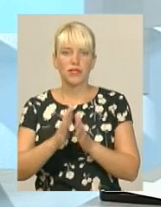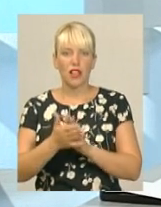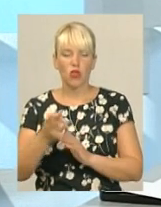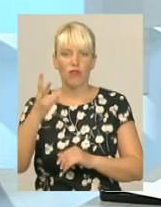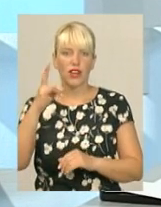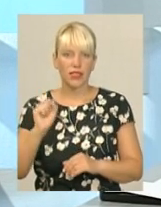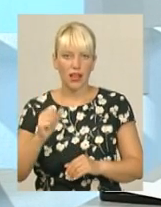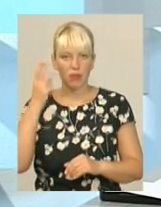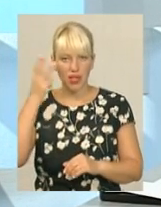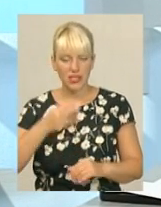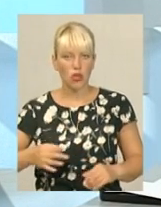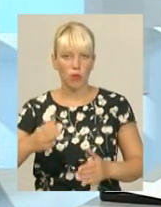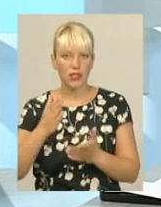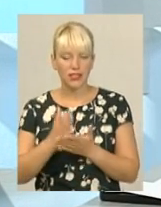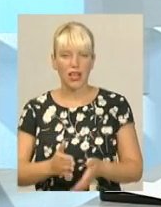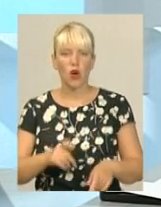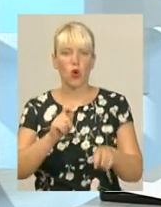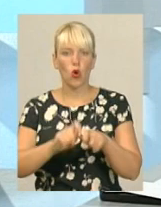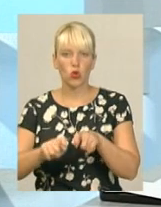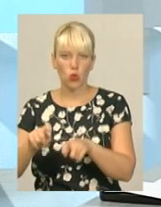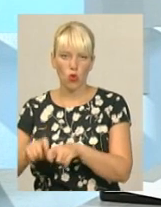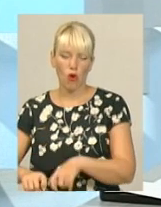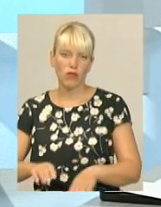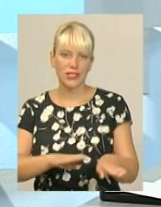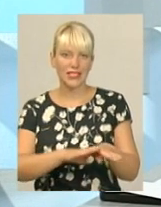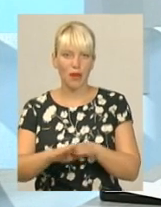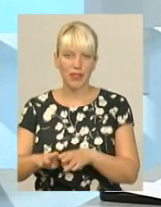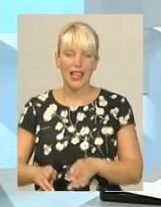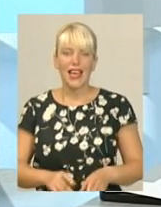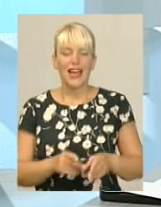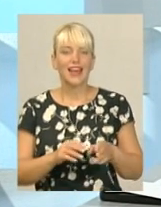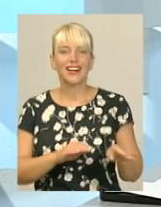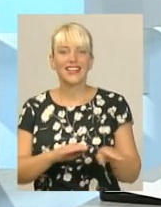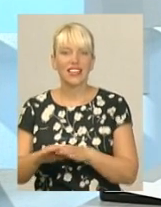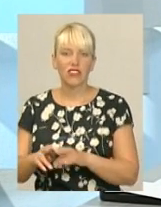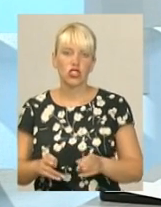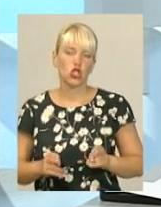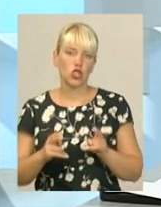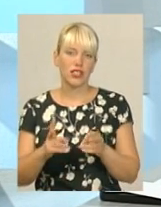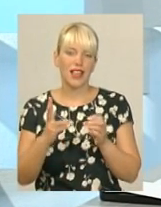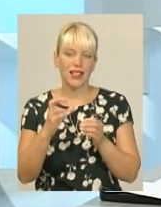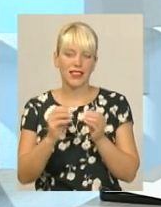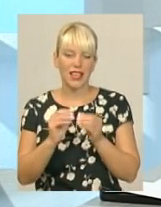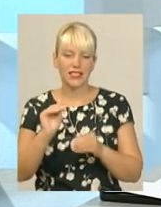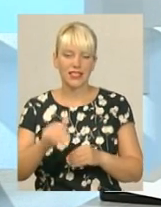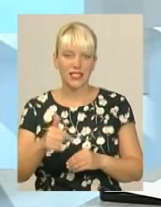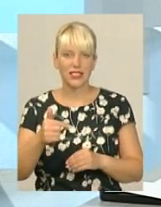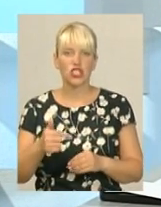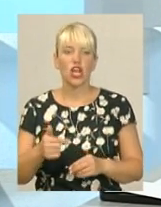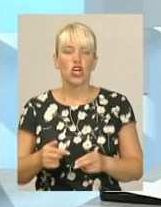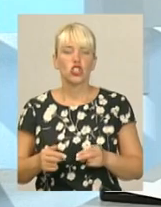області залишається контрольованою, стабільною. Рівень злочинності на 10 тисяч населення сьогодні складає 52